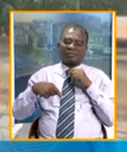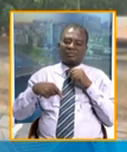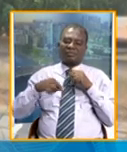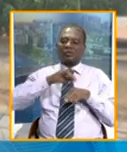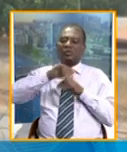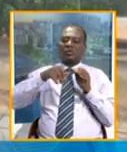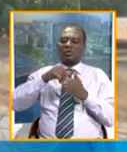tout ce que Dieu fait est bon,